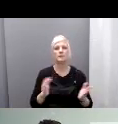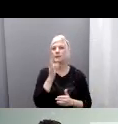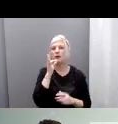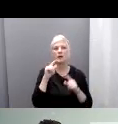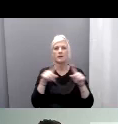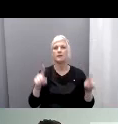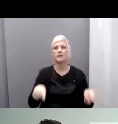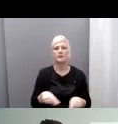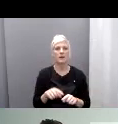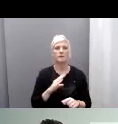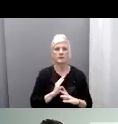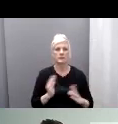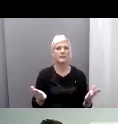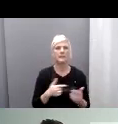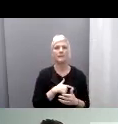utan vi